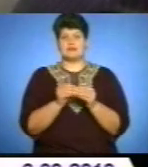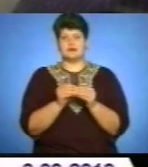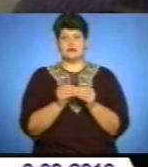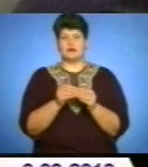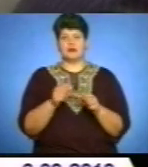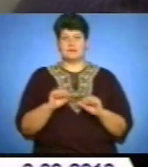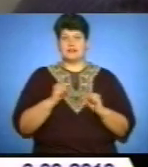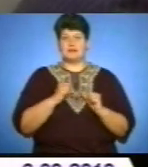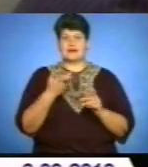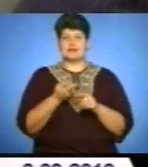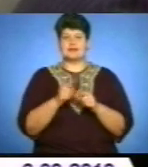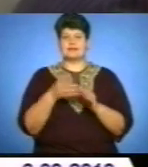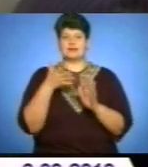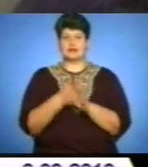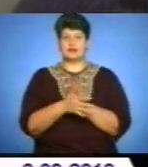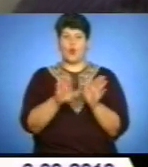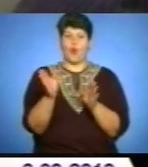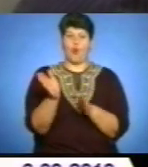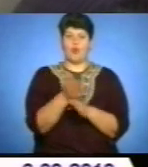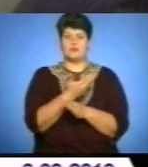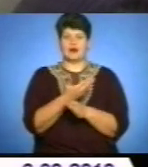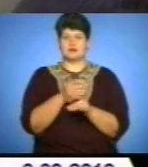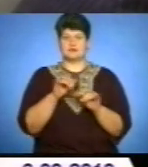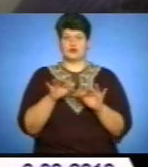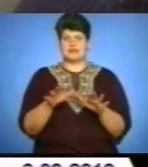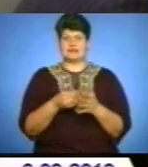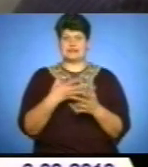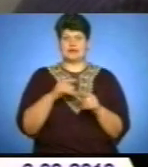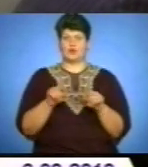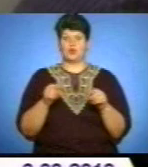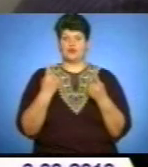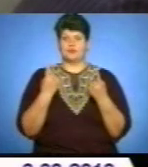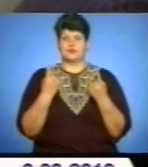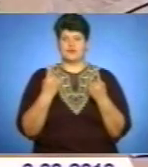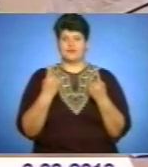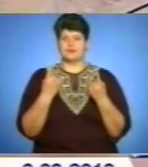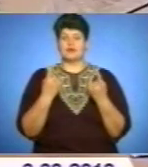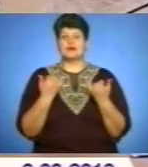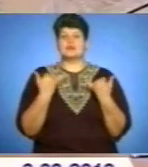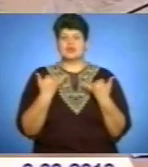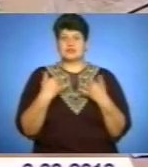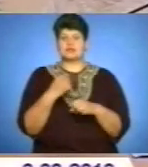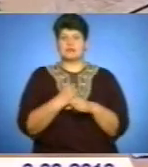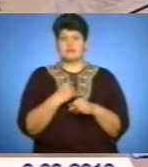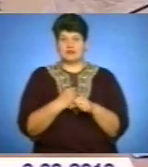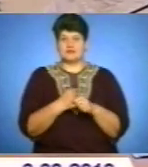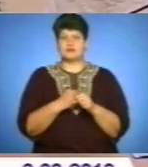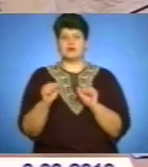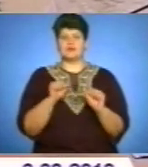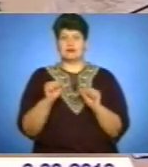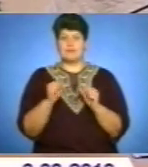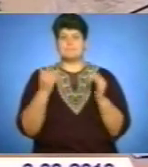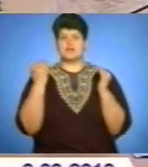затраты убрать из процесса ценообразования. Вот сейчас дорабатывается в правительстве большая